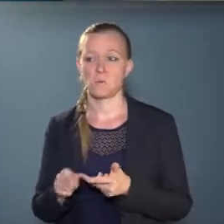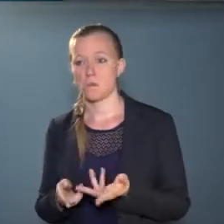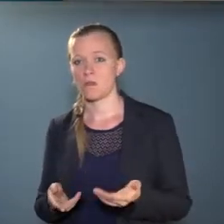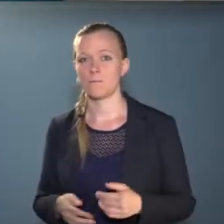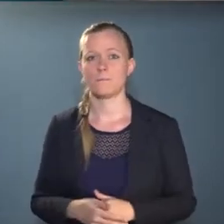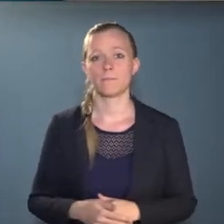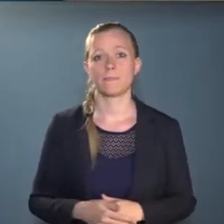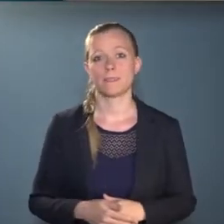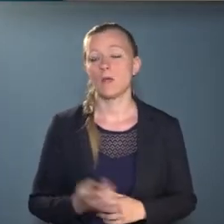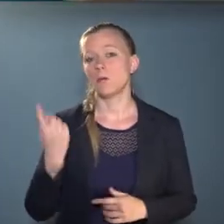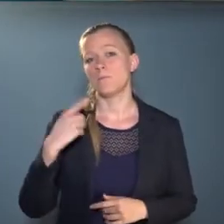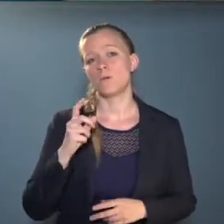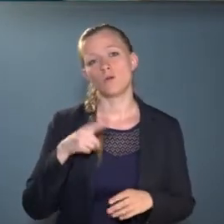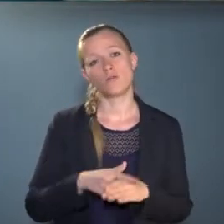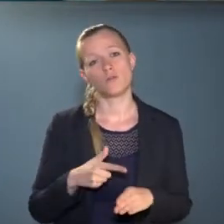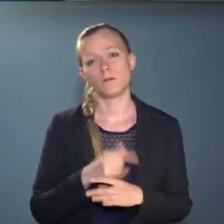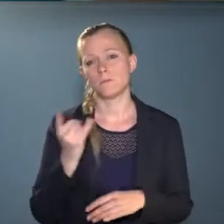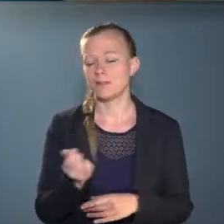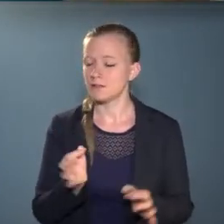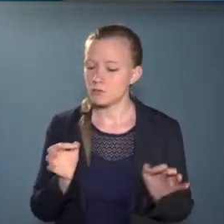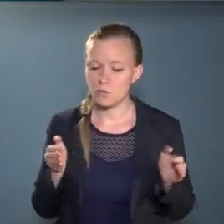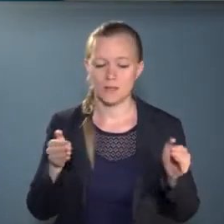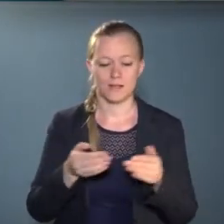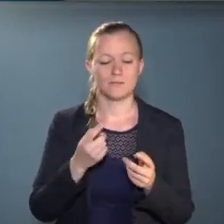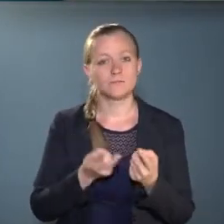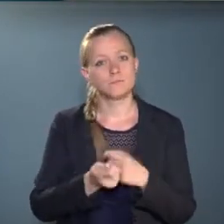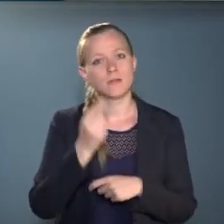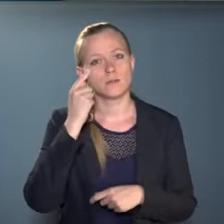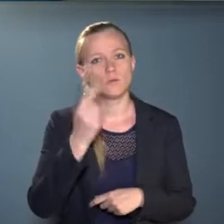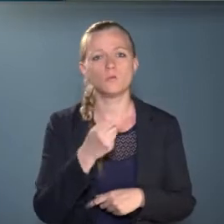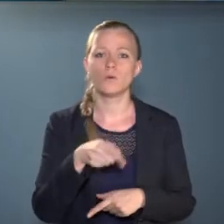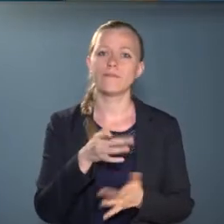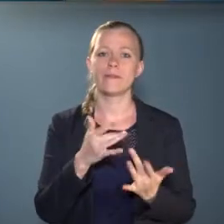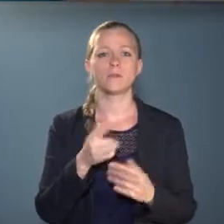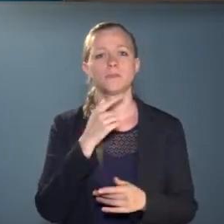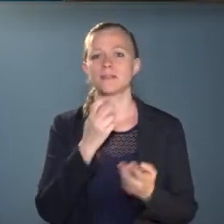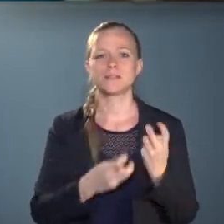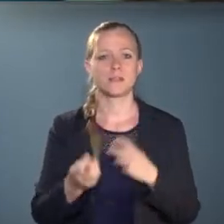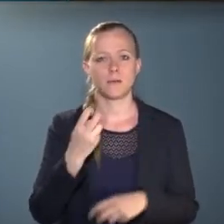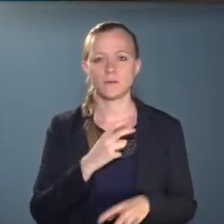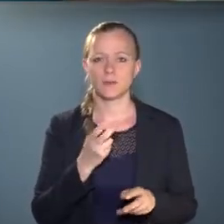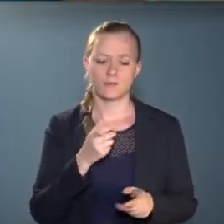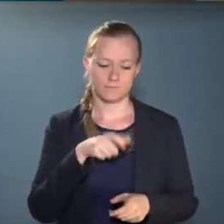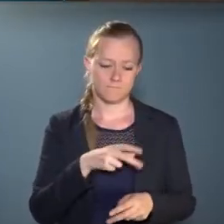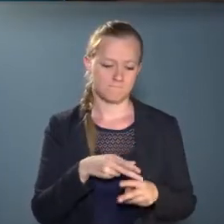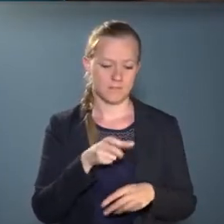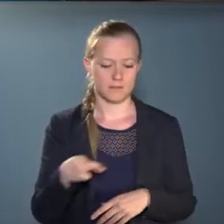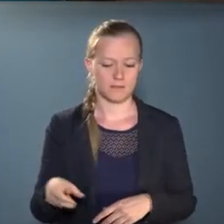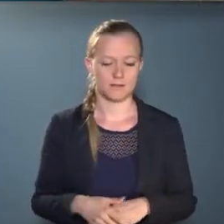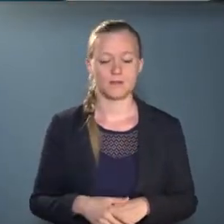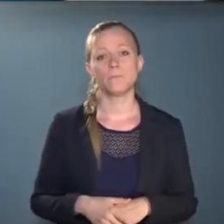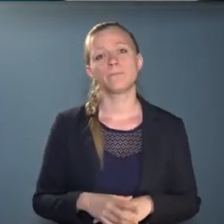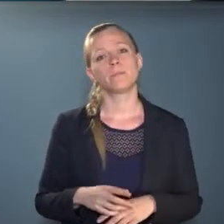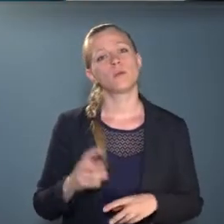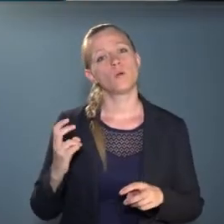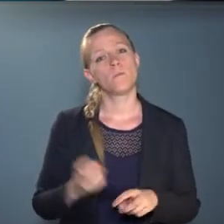Nos, bölcs dolog tehát mindig konkrétan kideríteni, hogy az adott helyen mire számíthat a páciens. A kőbányai